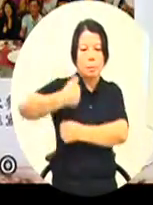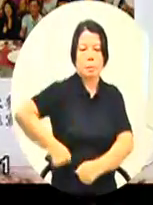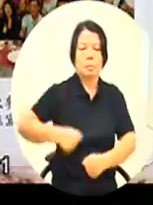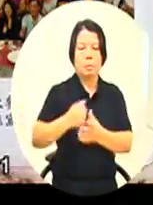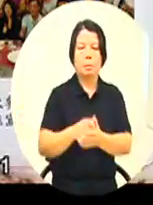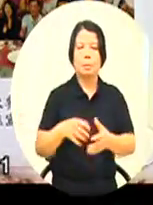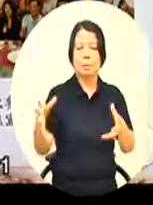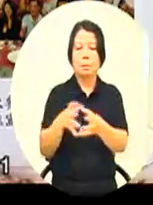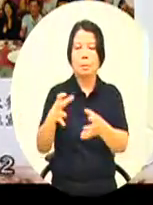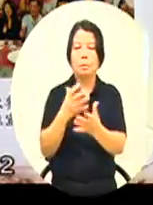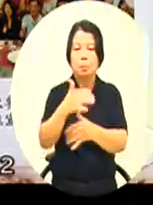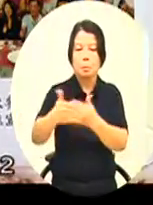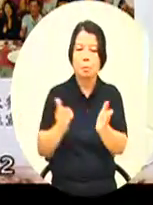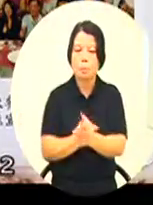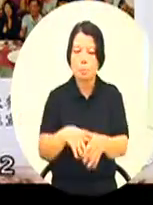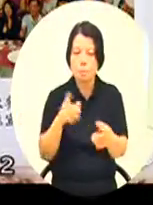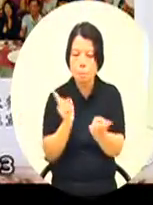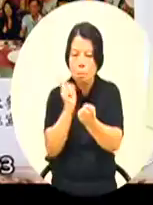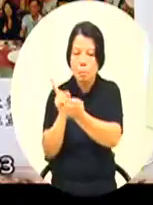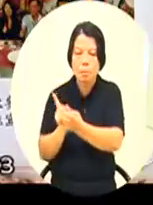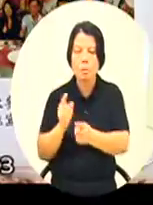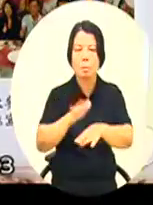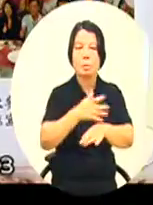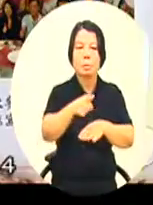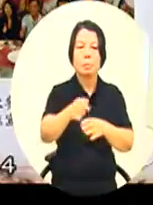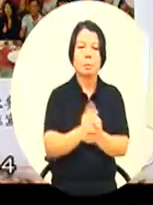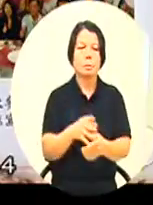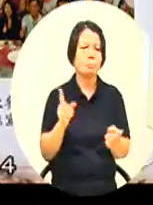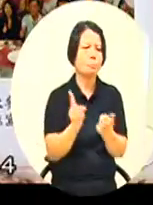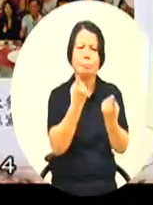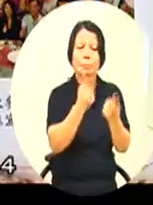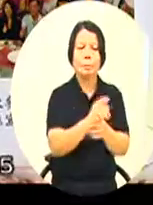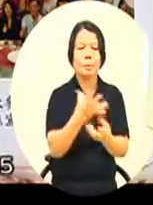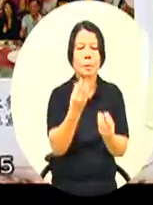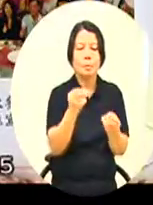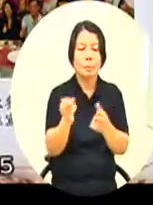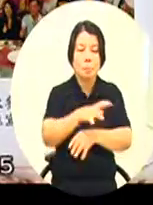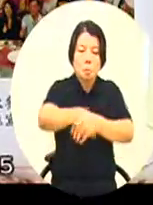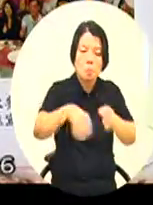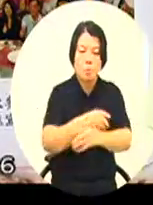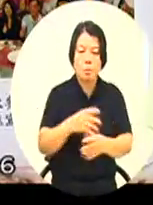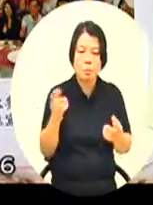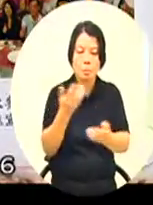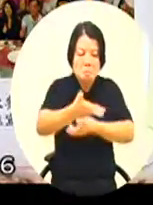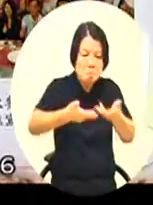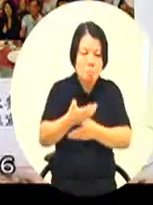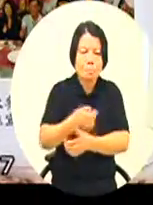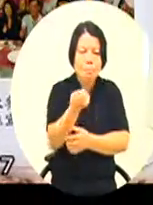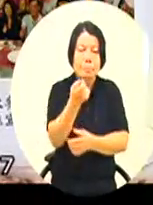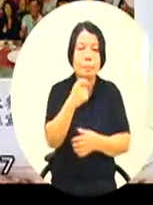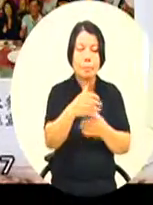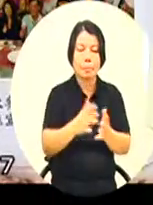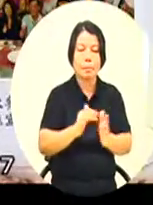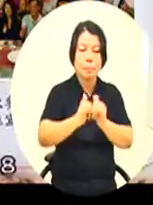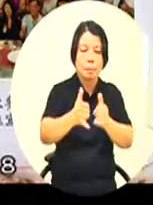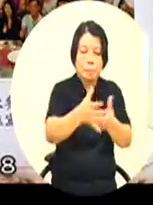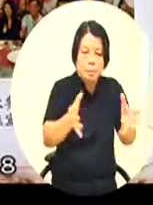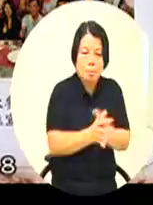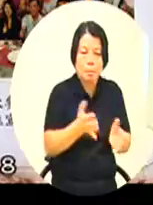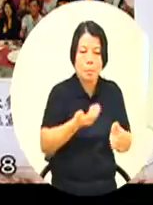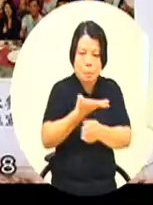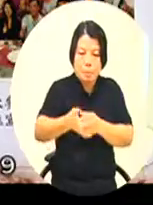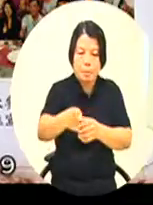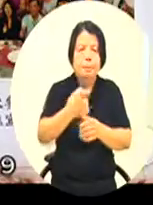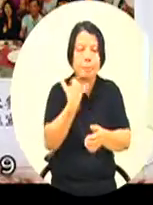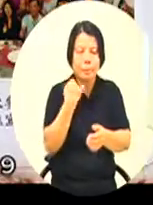班然后都常常遇见，他们不常遇见也不常在同一个环境常常相处，所以我们的社团活动提供他们一个很好的平